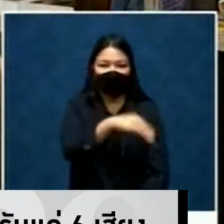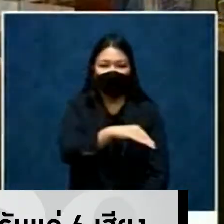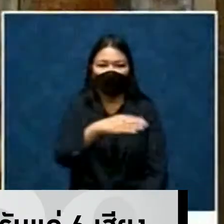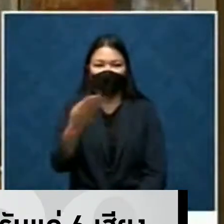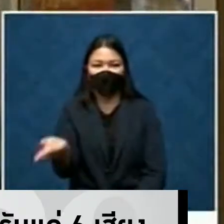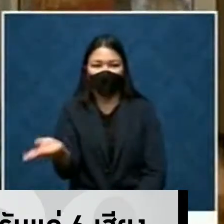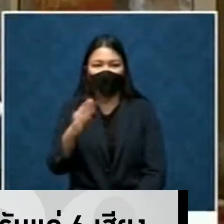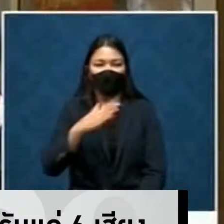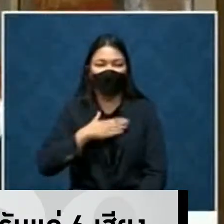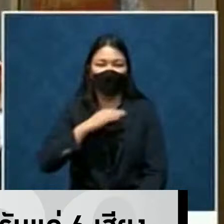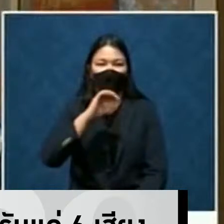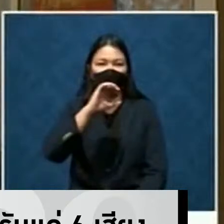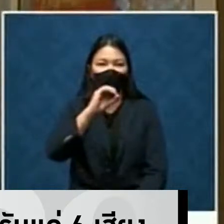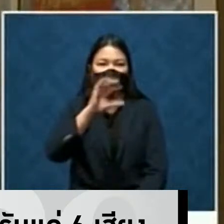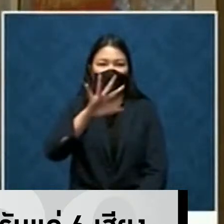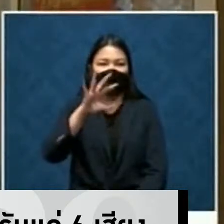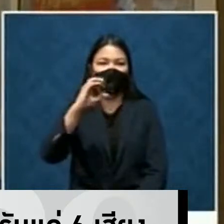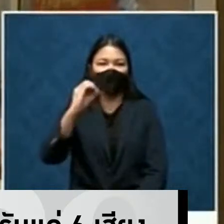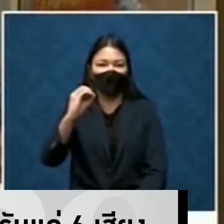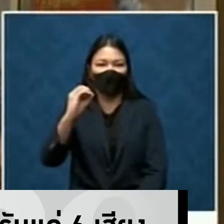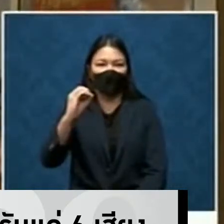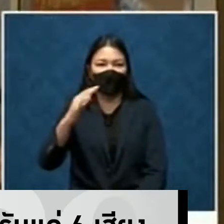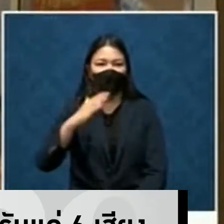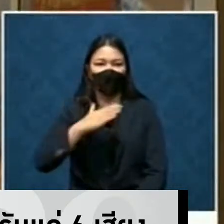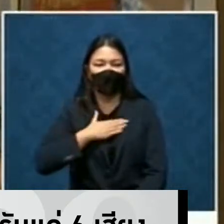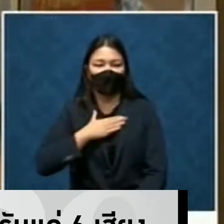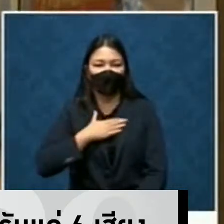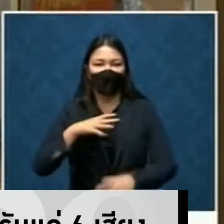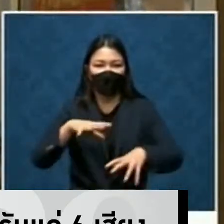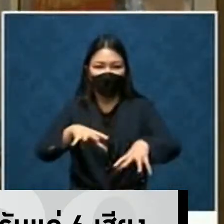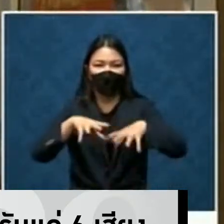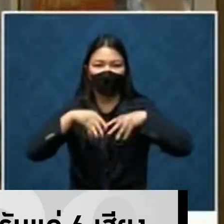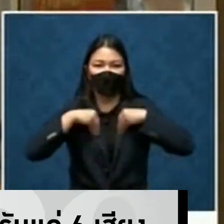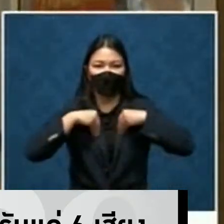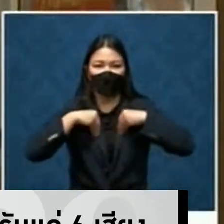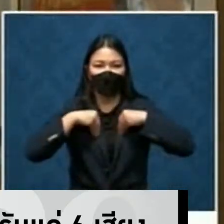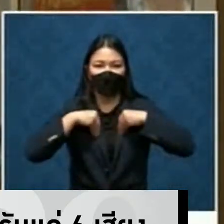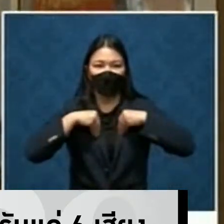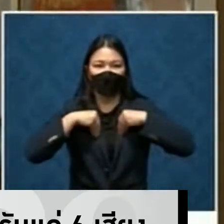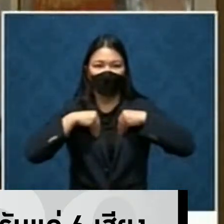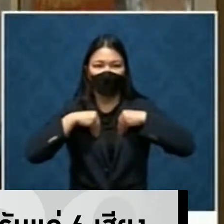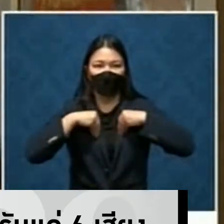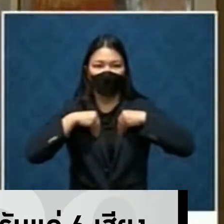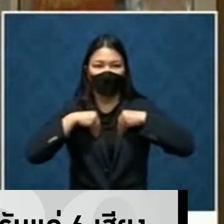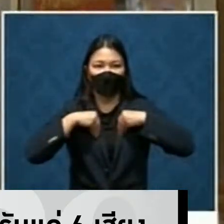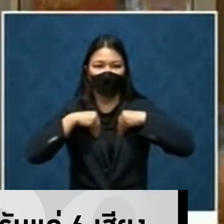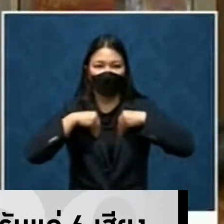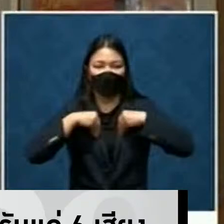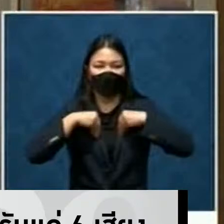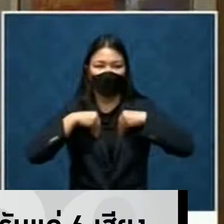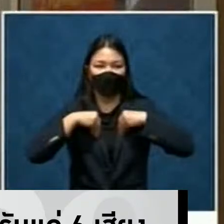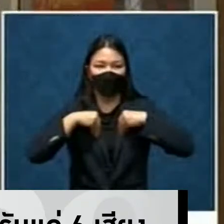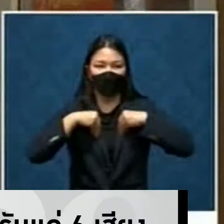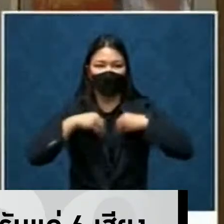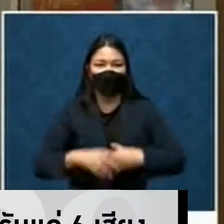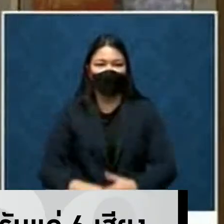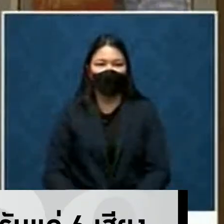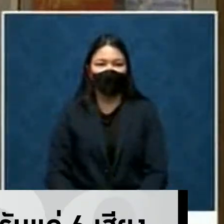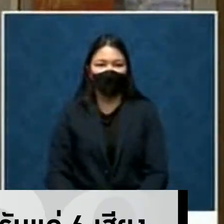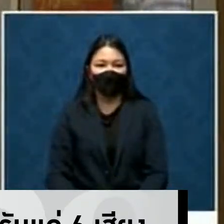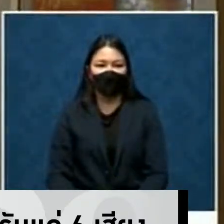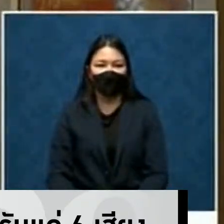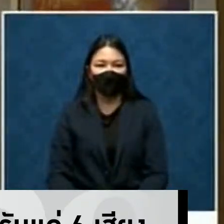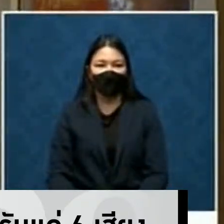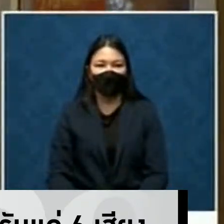ภาไม่รับหลักการนี้เรื่องของการปลดล็อกท้องถิ่นฉบับนี ้คือการลงมตินะครับเป็นการขานชื่อเรียงตามตัวอักษ